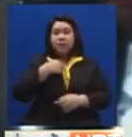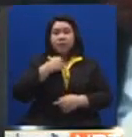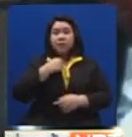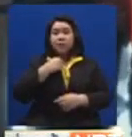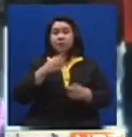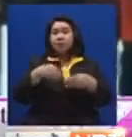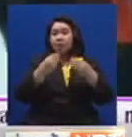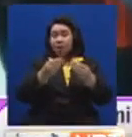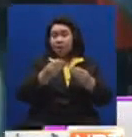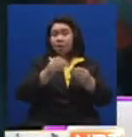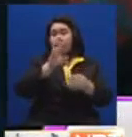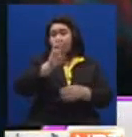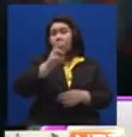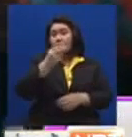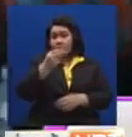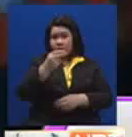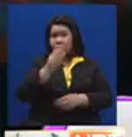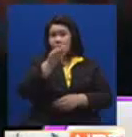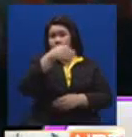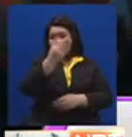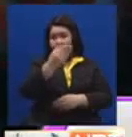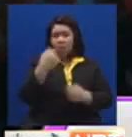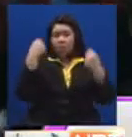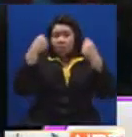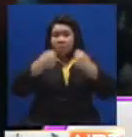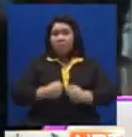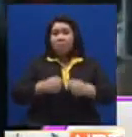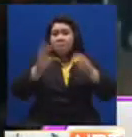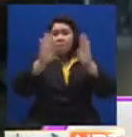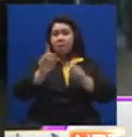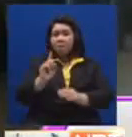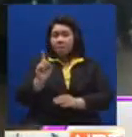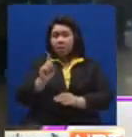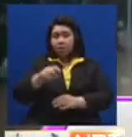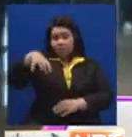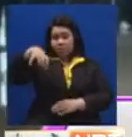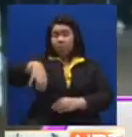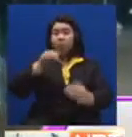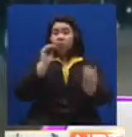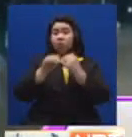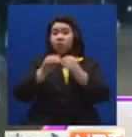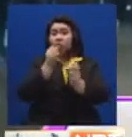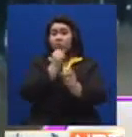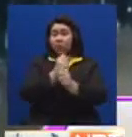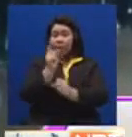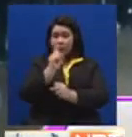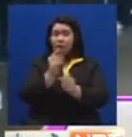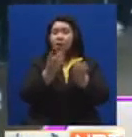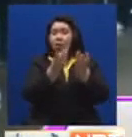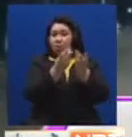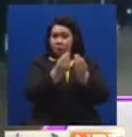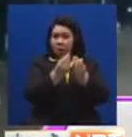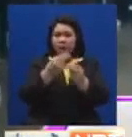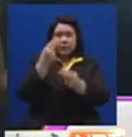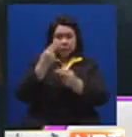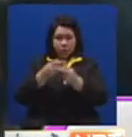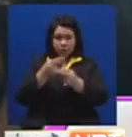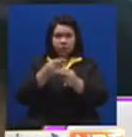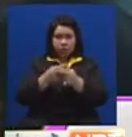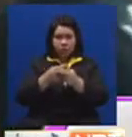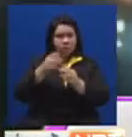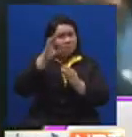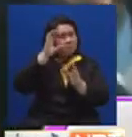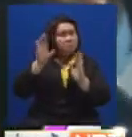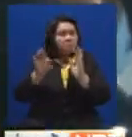ลงทะเบียน 60,000คนซึ่งเสื้อวินแบบใหม่นี้ที่กรมการขนส่งได้จัดทำขึ้นจะมีหมายเลขป้า้ชื่อแล้วก็